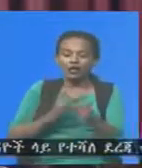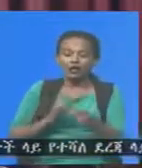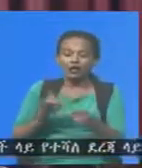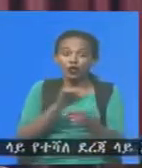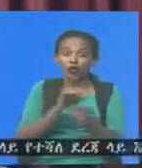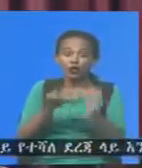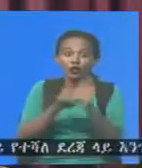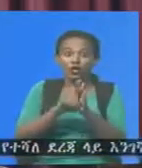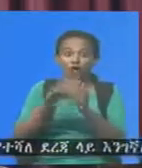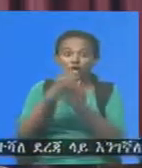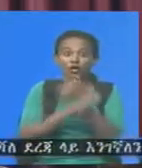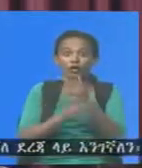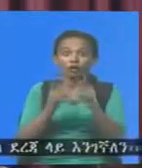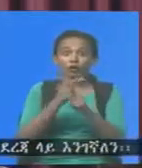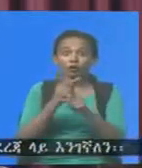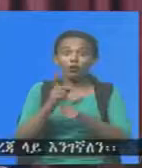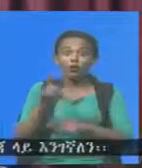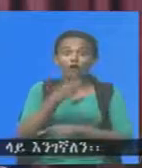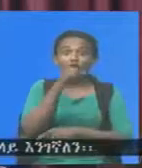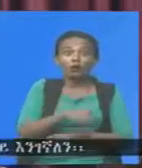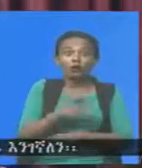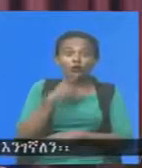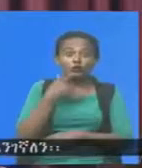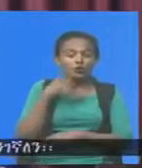መሆን አለባቸው ብሎ ያስገድዳል።